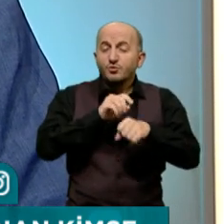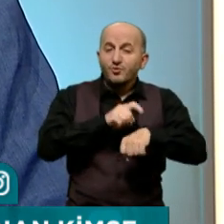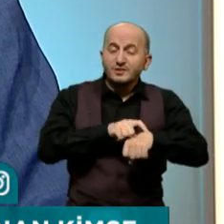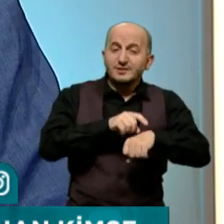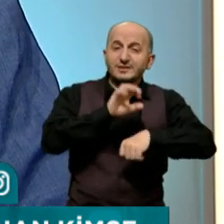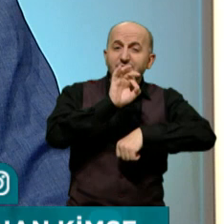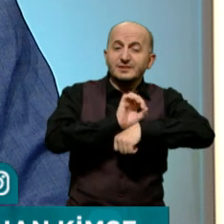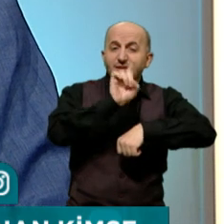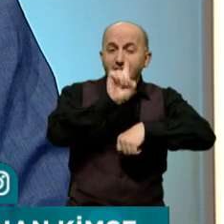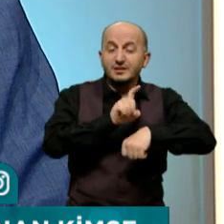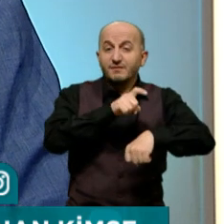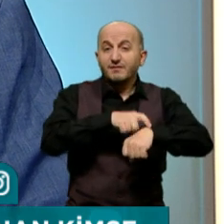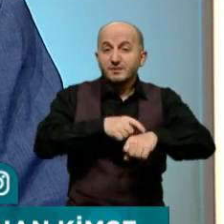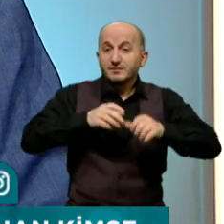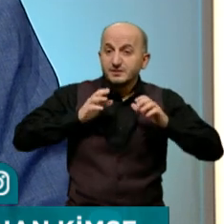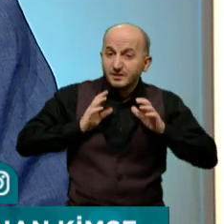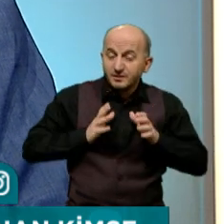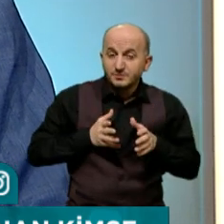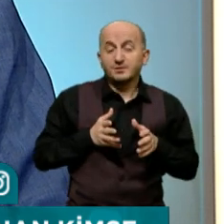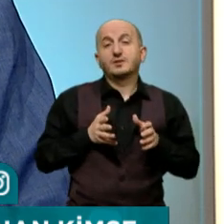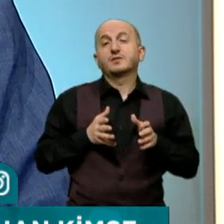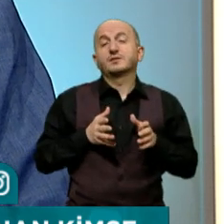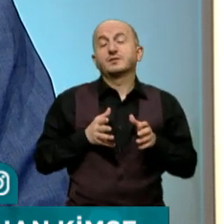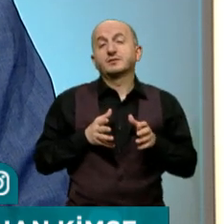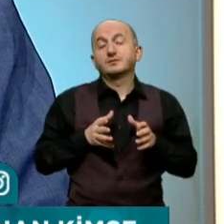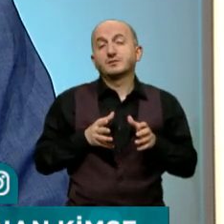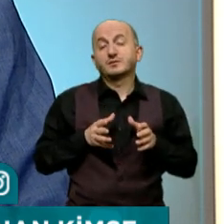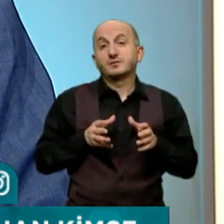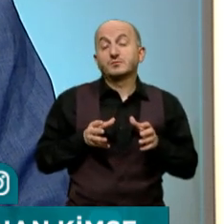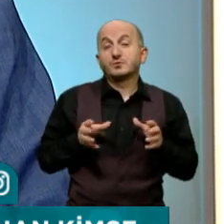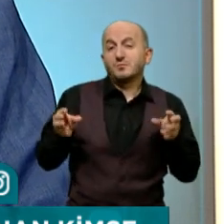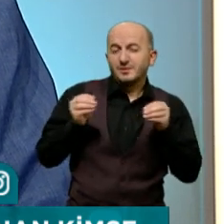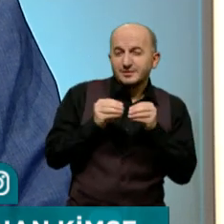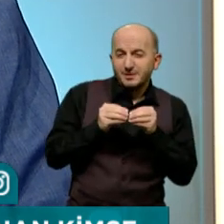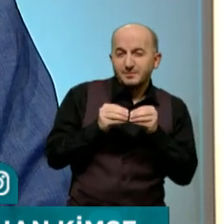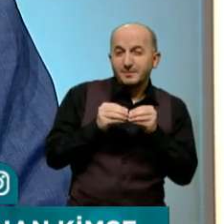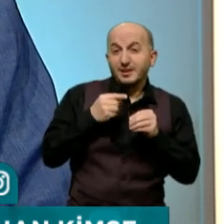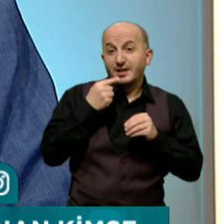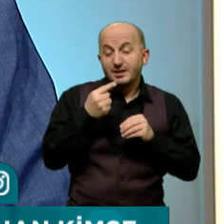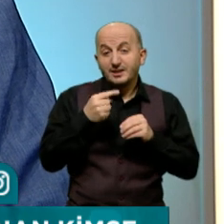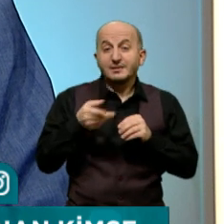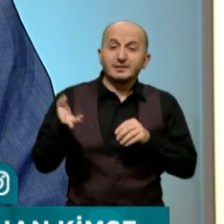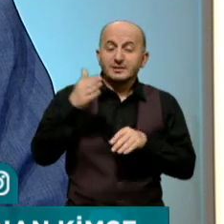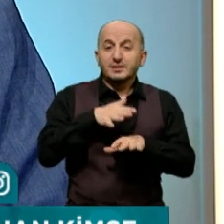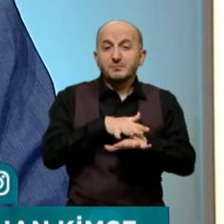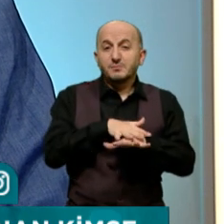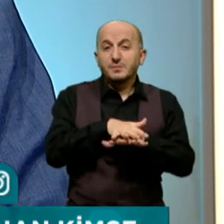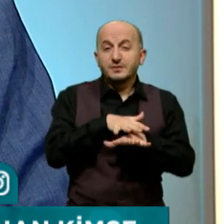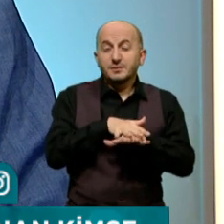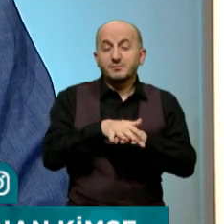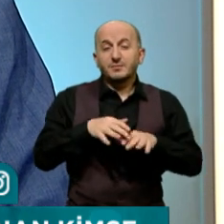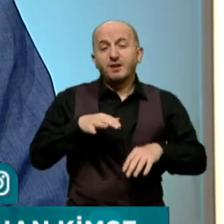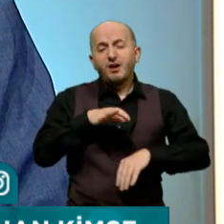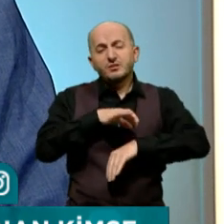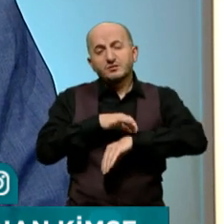de ilk vaktinde kılmışlardır. Buna suri cem derler. Ama diğer mezheplerde böyle rahatsızlık